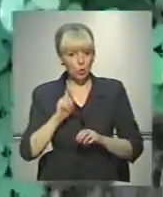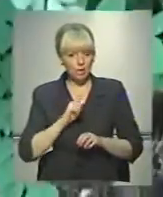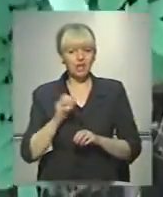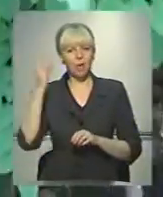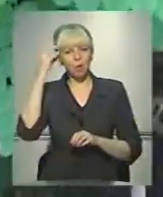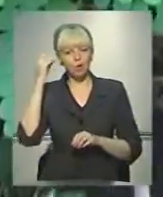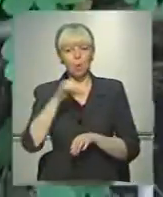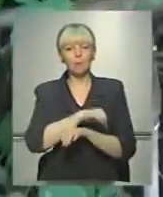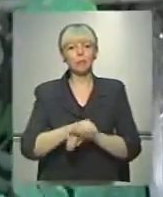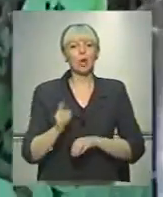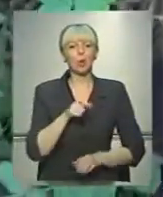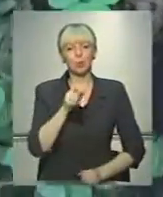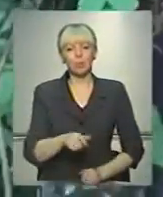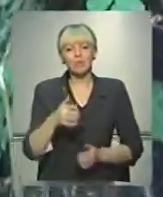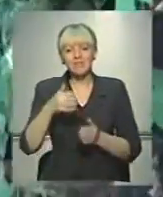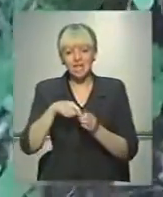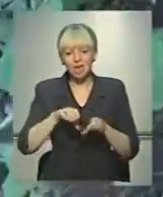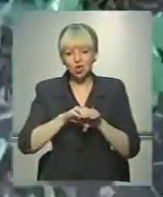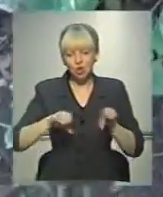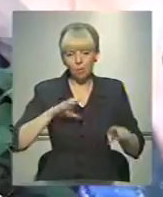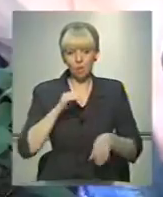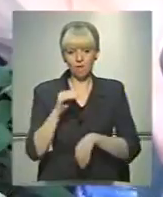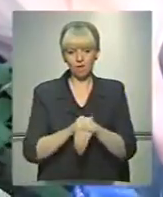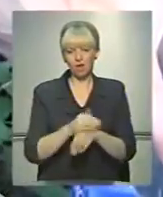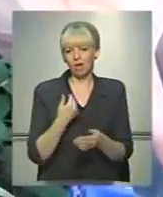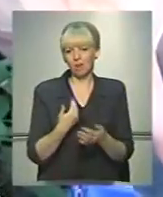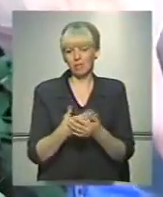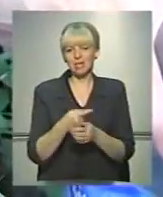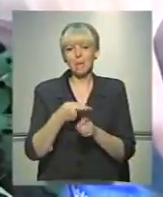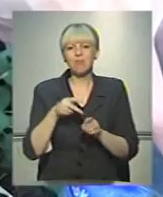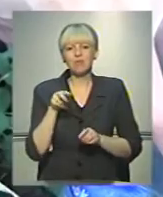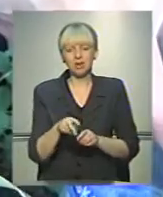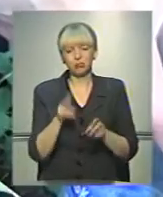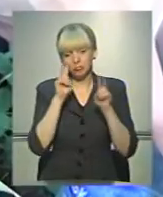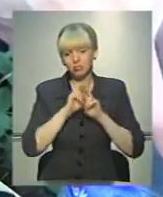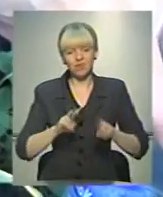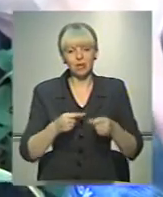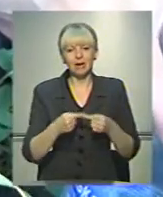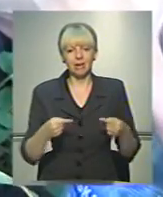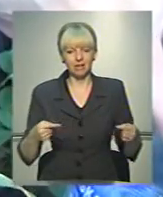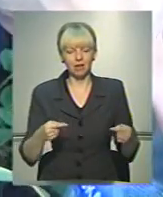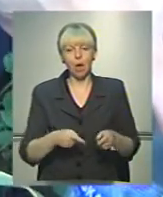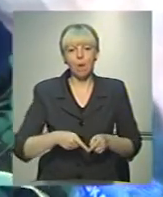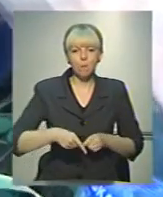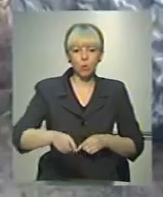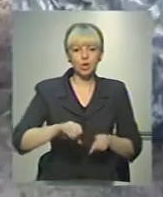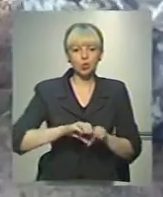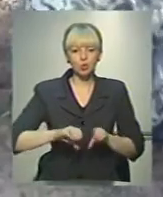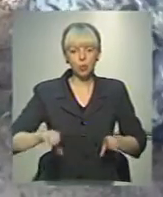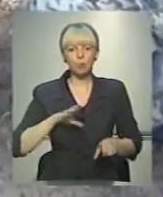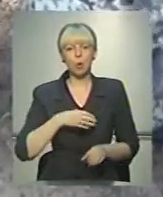та молдовськими прикордонниками всередині шлангу було виявлено приблизно пів літра невідомої рідини. Протяжність трубопроводу